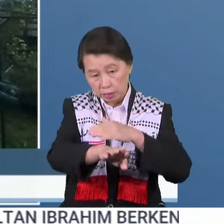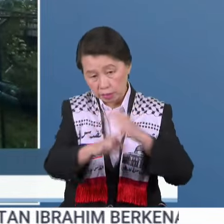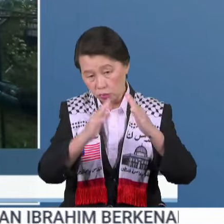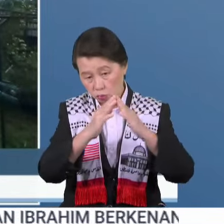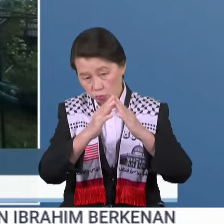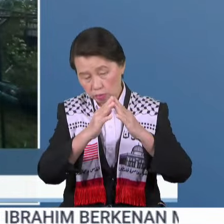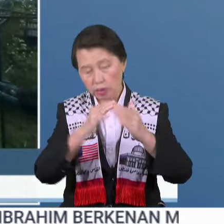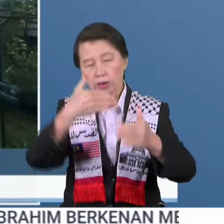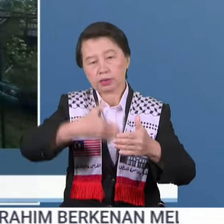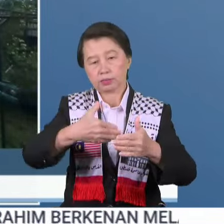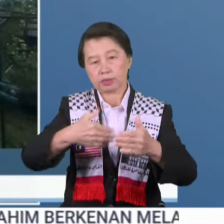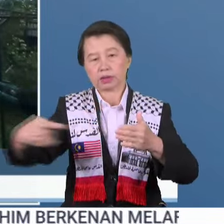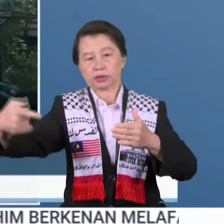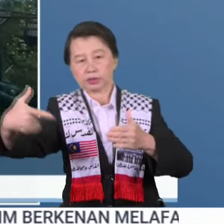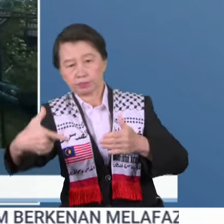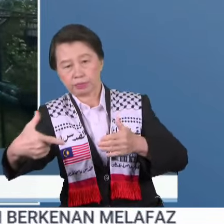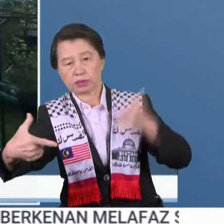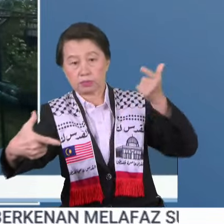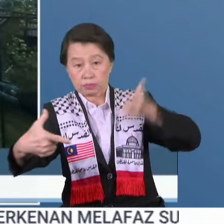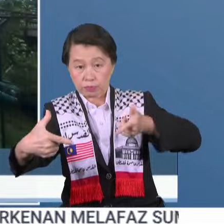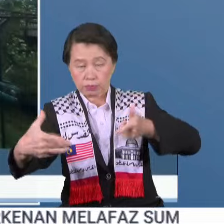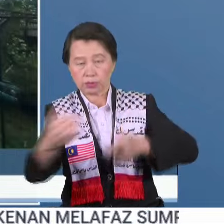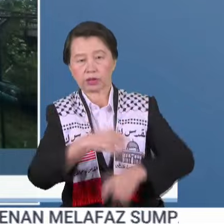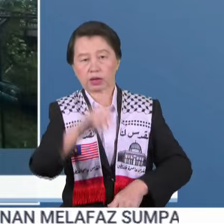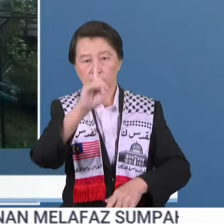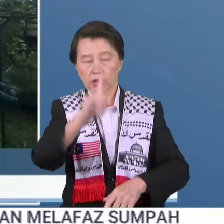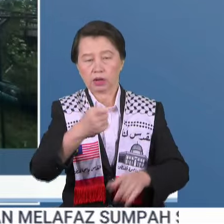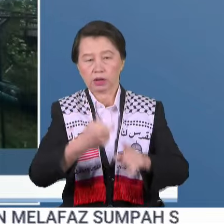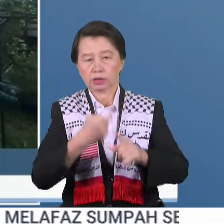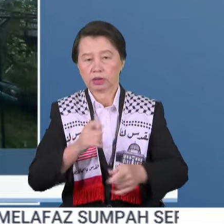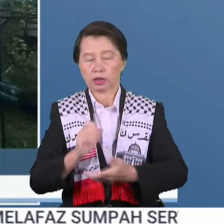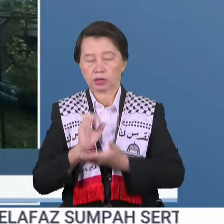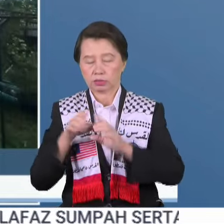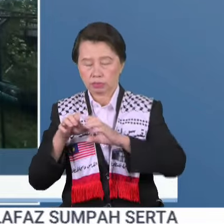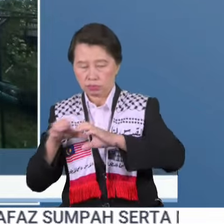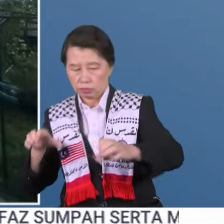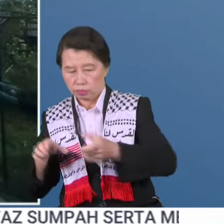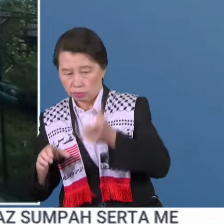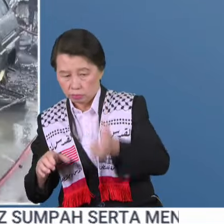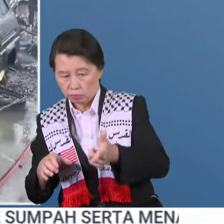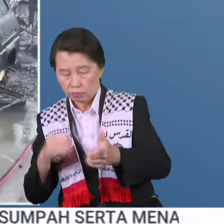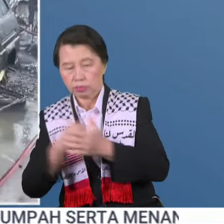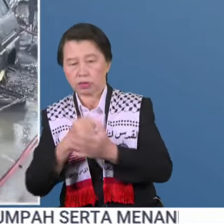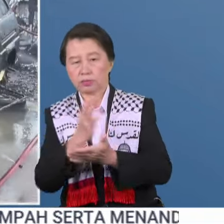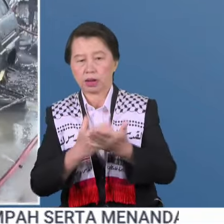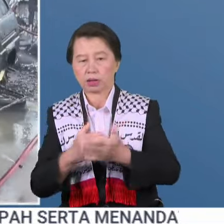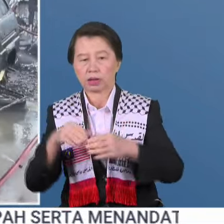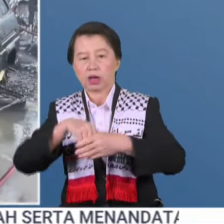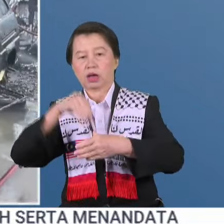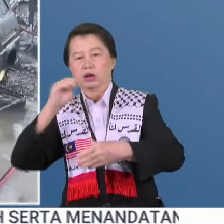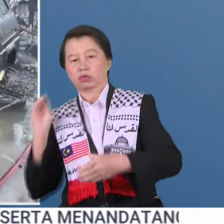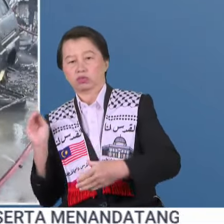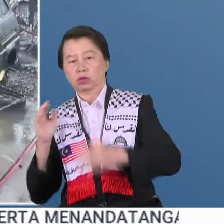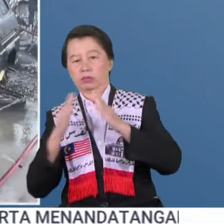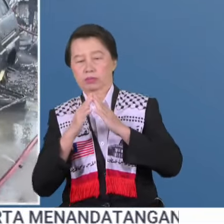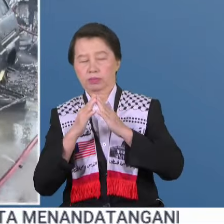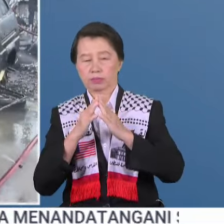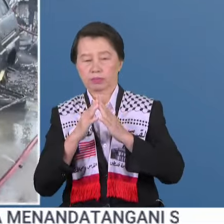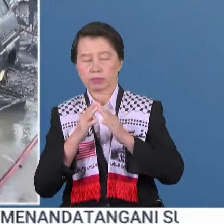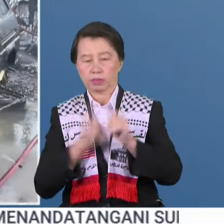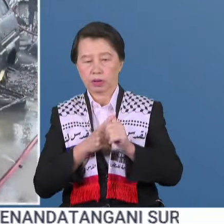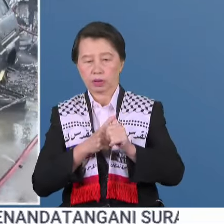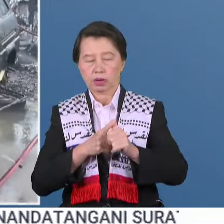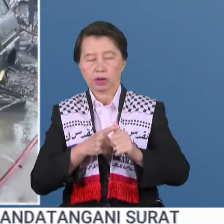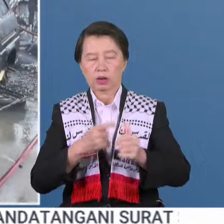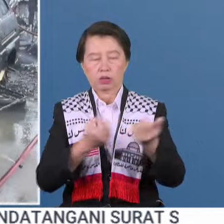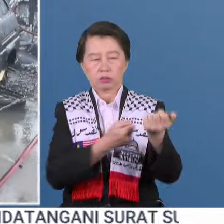melalui bahagian depan dan tepi manakala satu aliran salur bantu turut membuat pemadaman di bahagian luar rumah pertama kebakaran